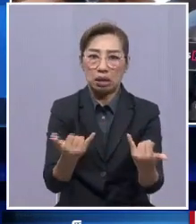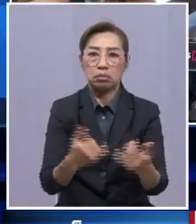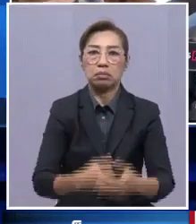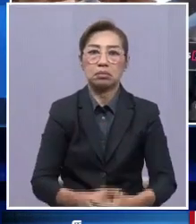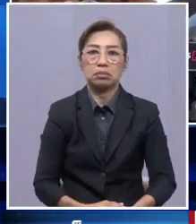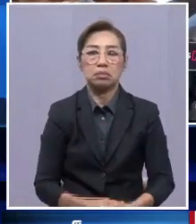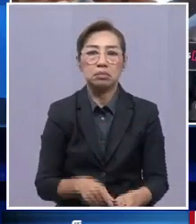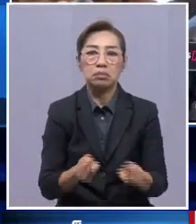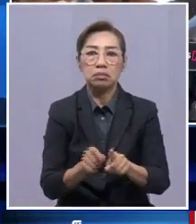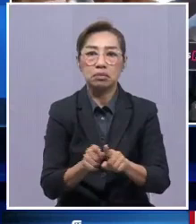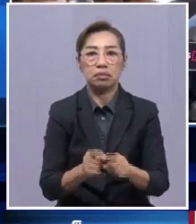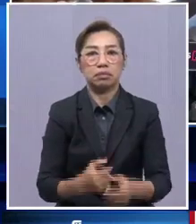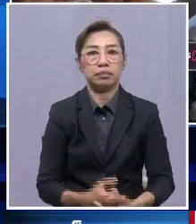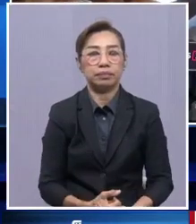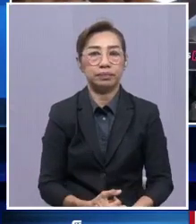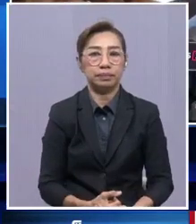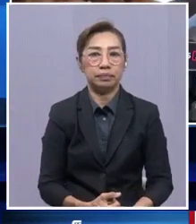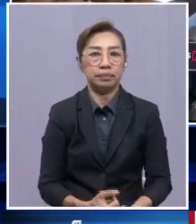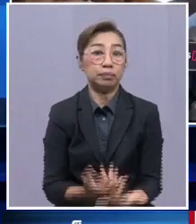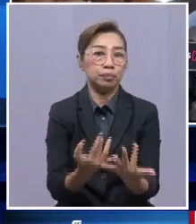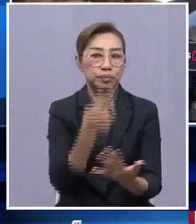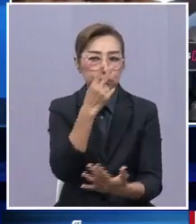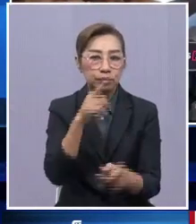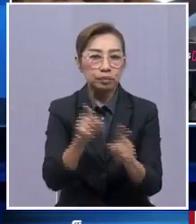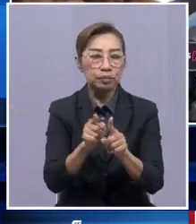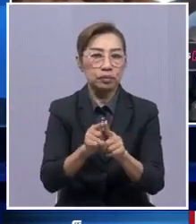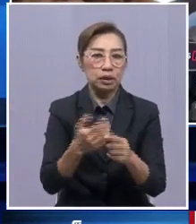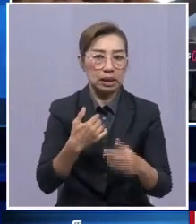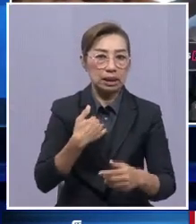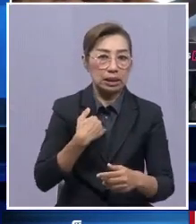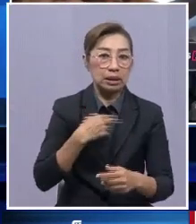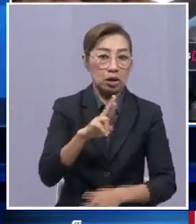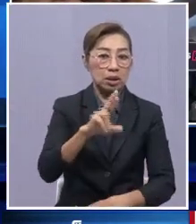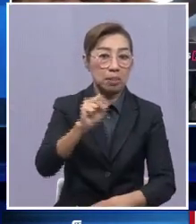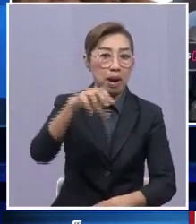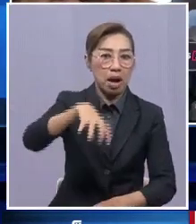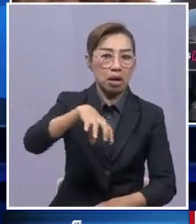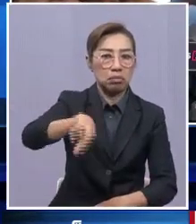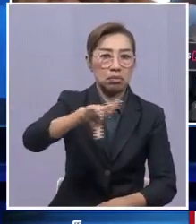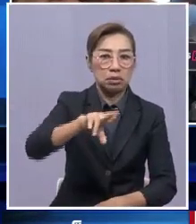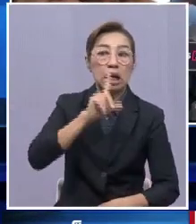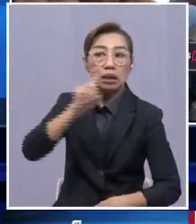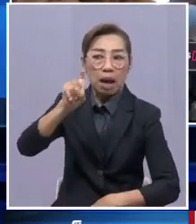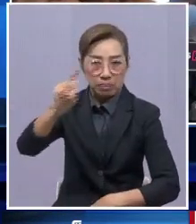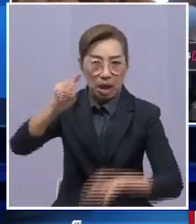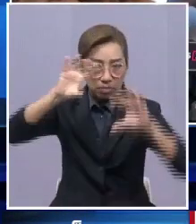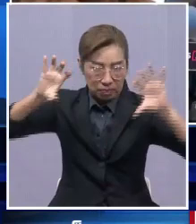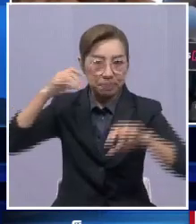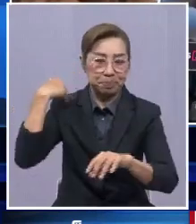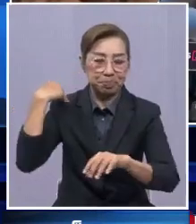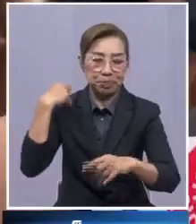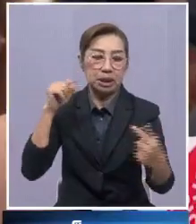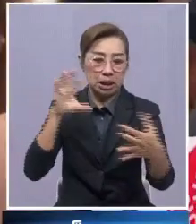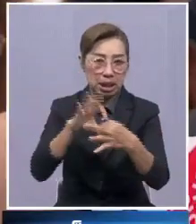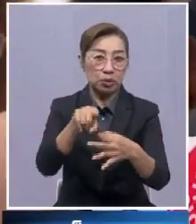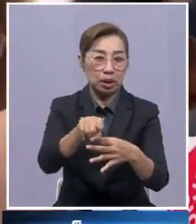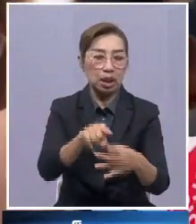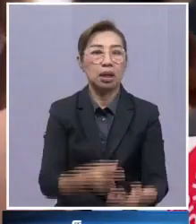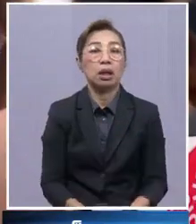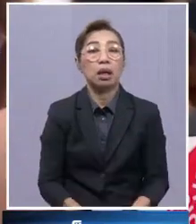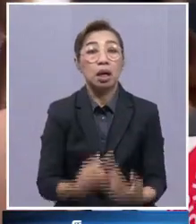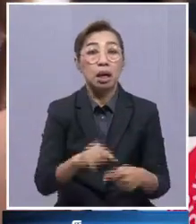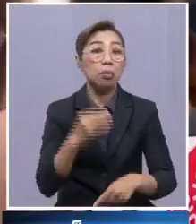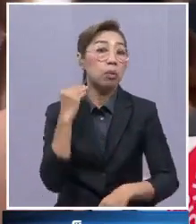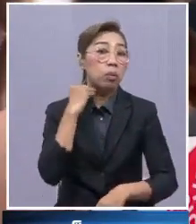เสมอภาคเท่าเทียมกันอืแล้วเดี๋ยวจะใช้กระบวนการในการตรวจสอบทางสภาด้วยนะครับทีนี้พอคุณชทวัฒน์ให้ความเห็นแล้วก็เชื่อมโยงพาดพิงไปจนถึง